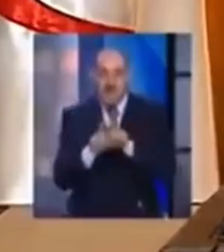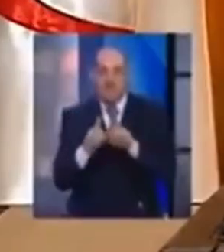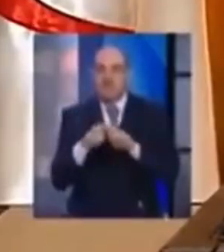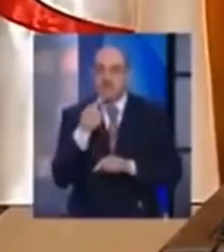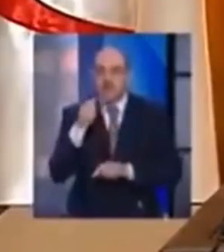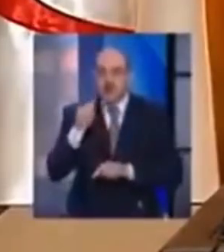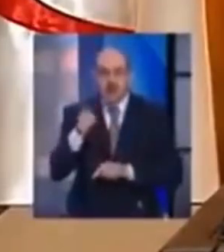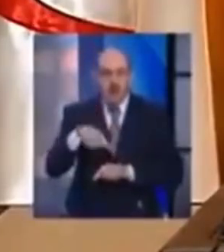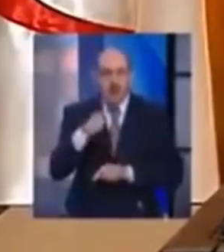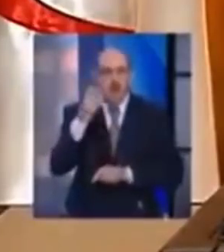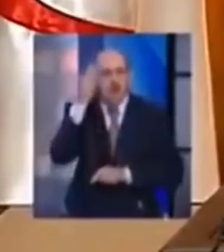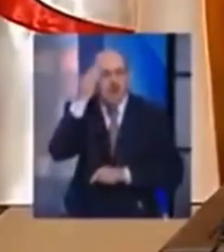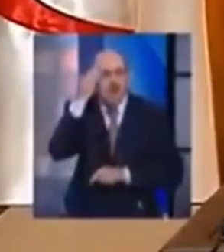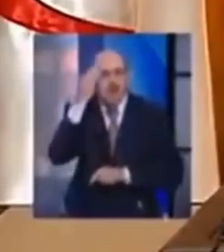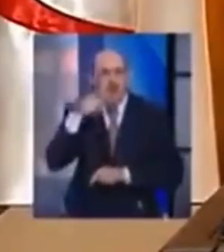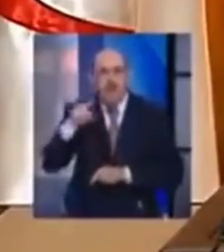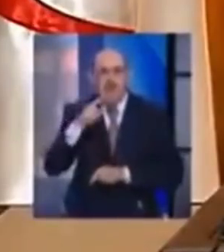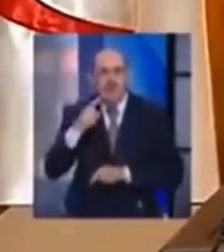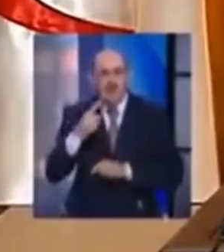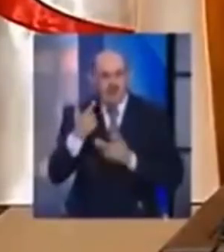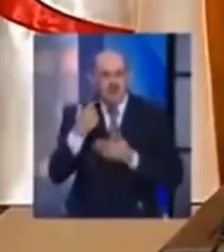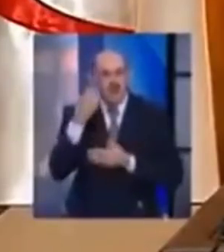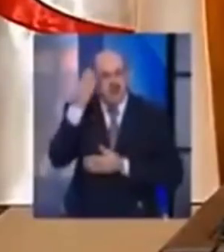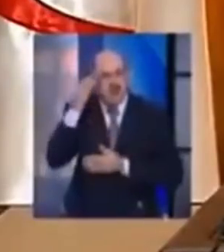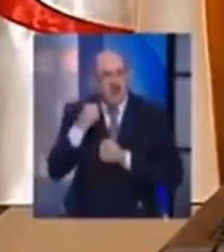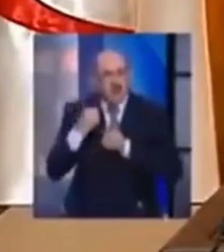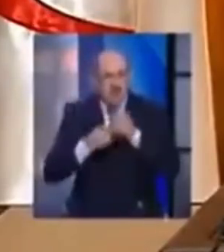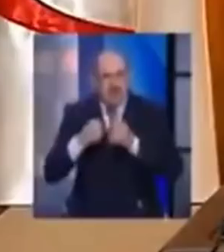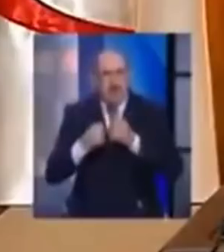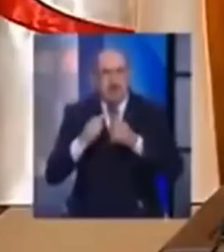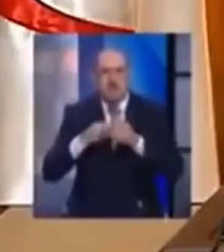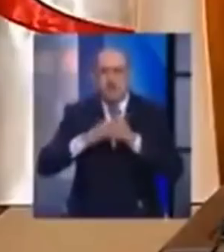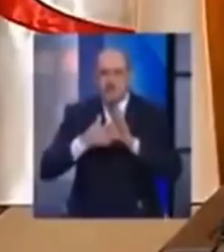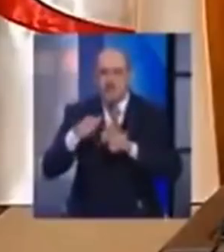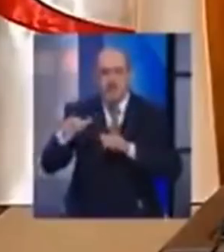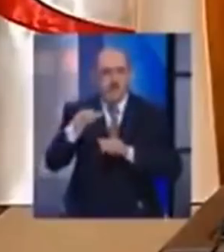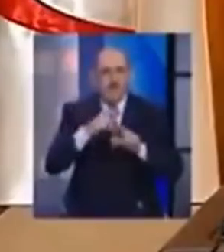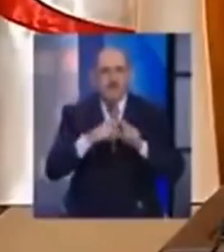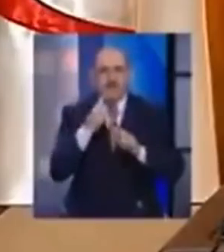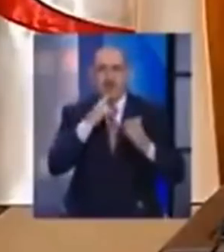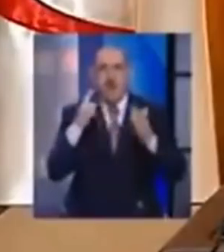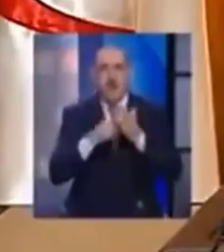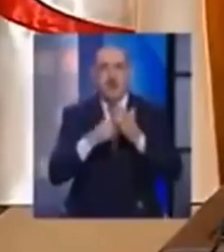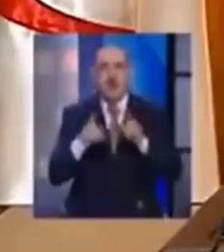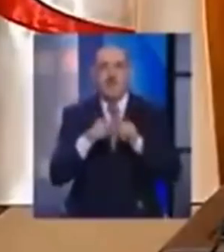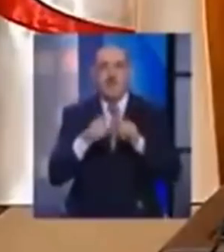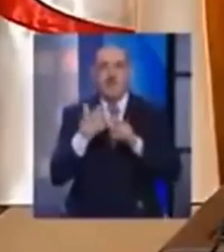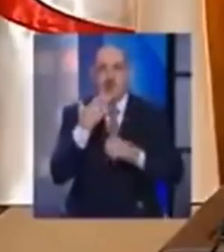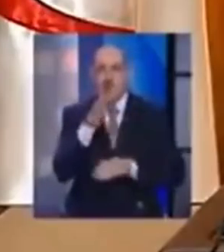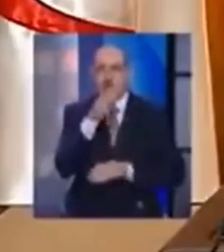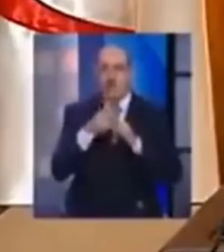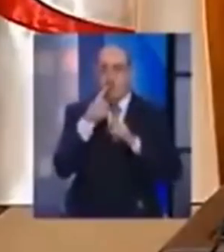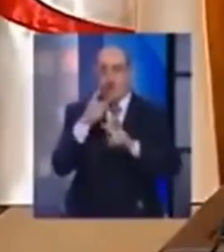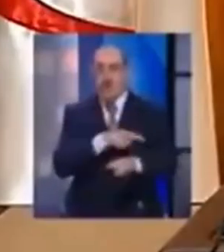مادام عارفين وحاسين بالمعاناة نتاع ذوي الدخل الضعيف، خديت قرار اللي ما اتخذش